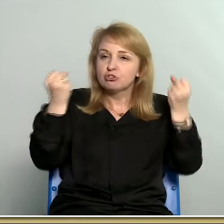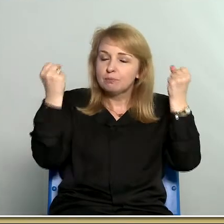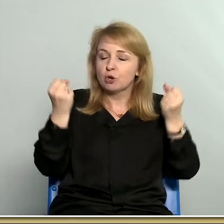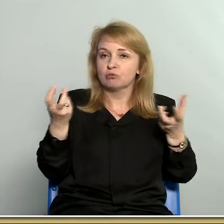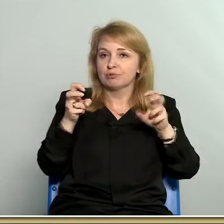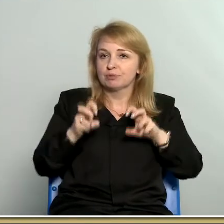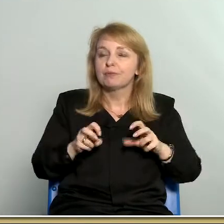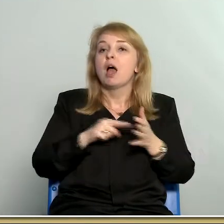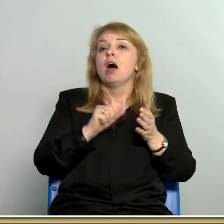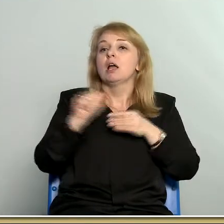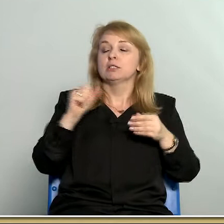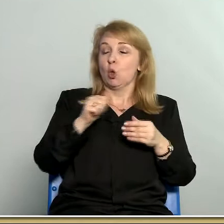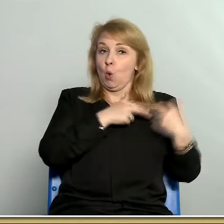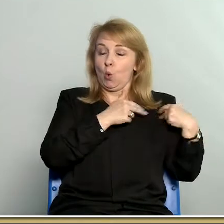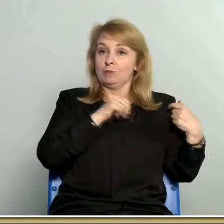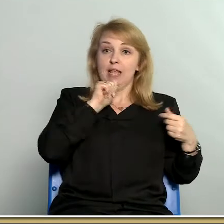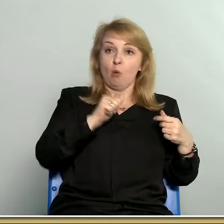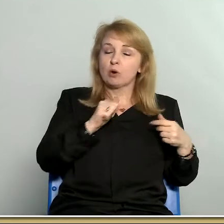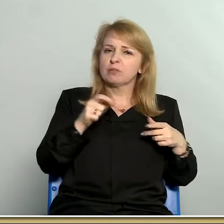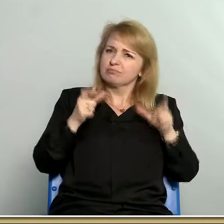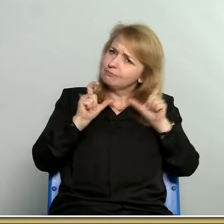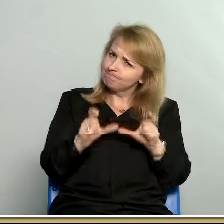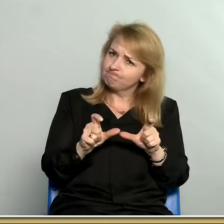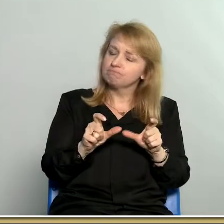Komisja Europejska kładzie duży nacisk